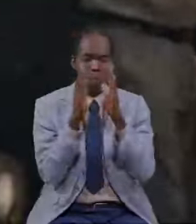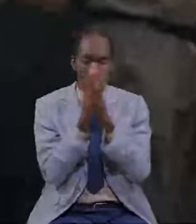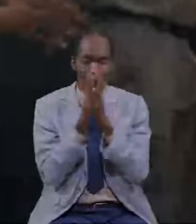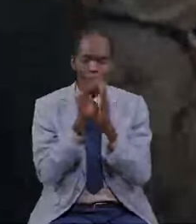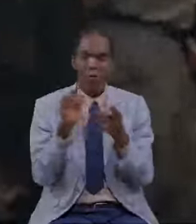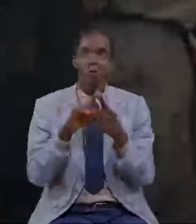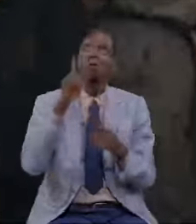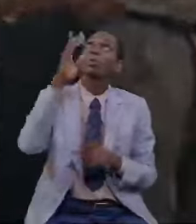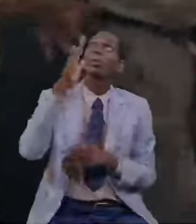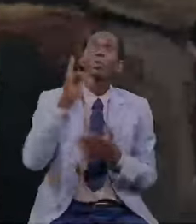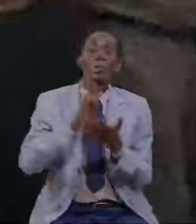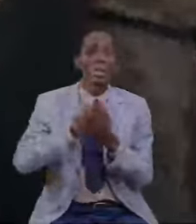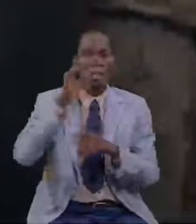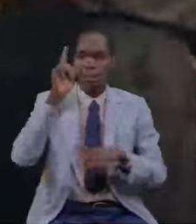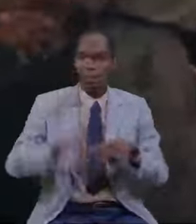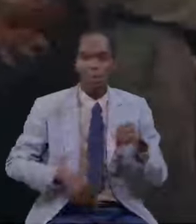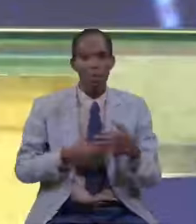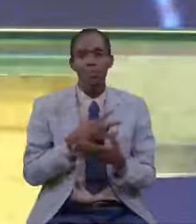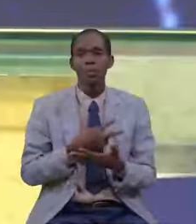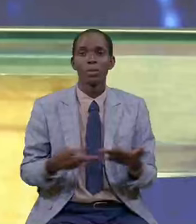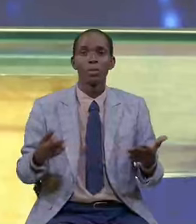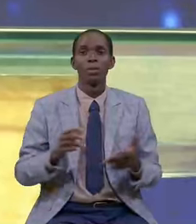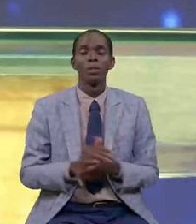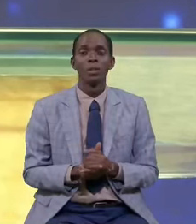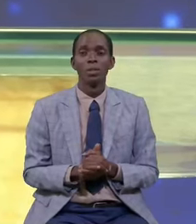Vous êtes en train de prier le Dieu infaillible.